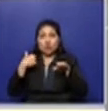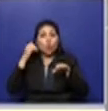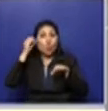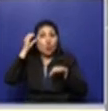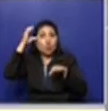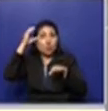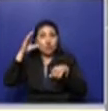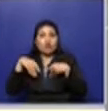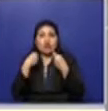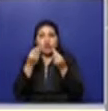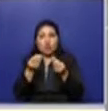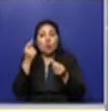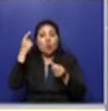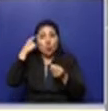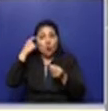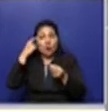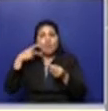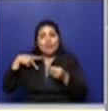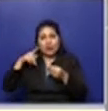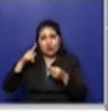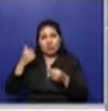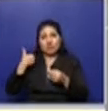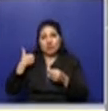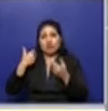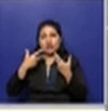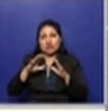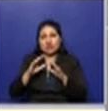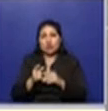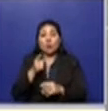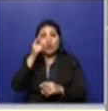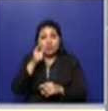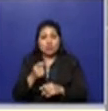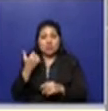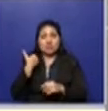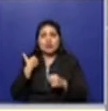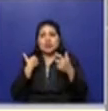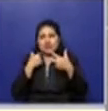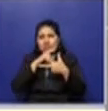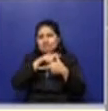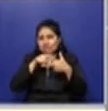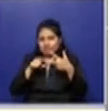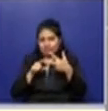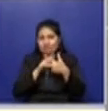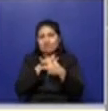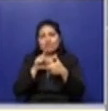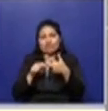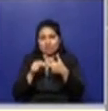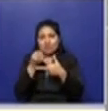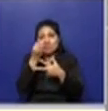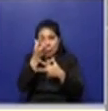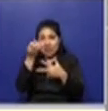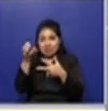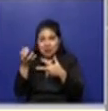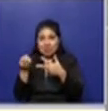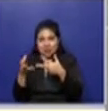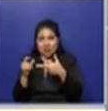ล้วเกิดประโยชน์แล้วก็ท่านเสนอความจริง3ประเด็นนี้เป็น3ประเด็นที่สูงสุดนะครับประเด็นที่